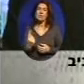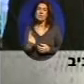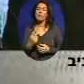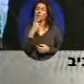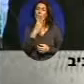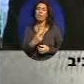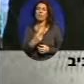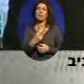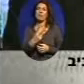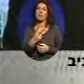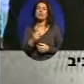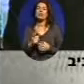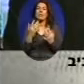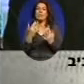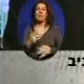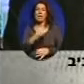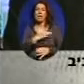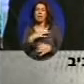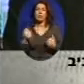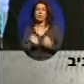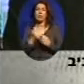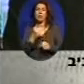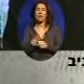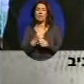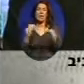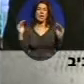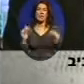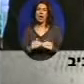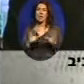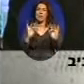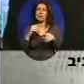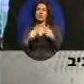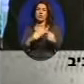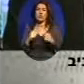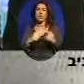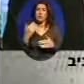רואים שהיקף הנפגעים בתאונות עבודה ירד בעשר שנים